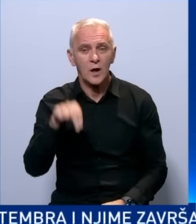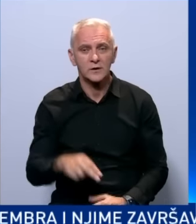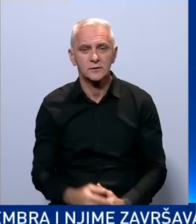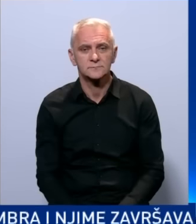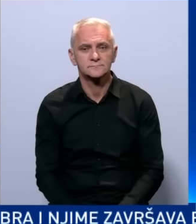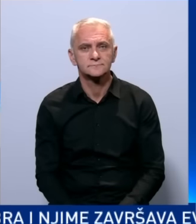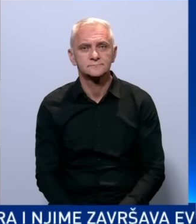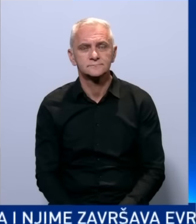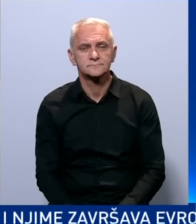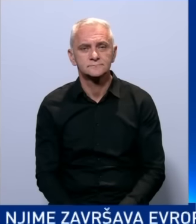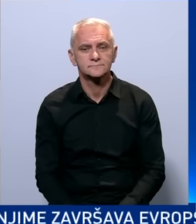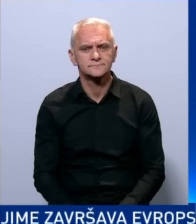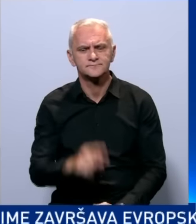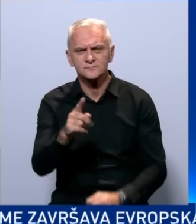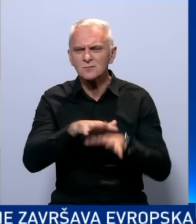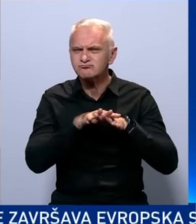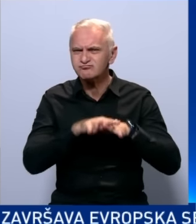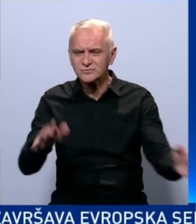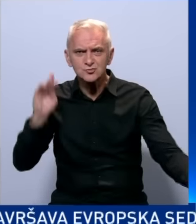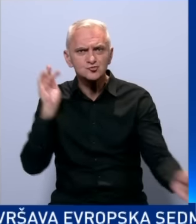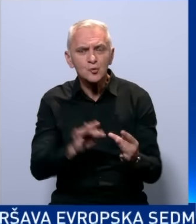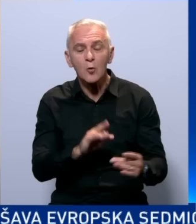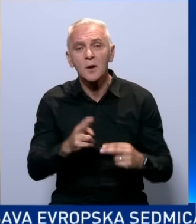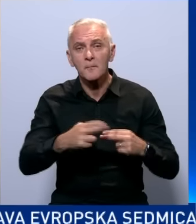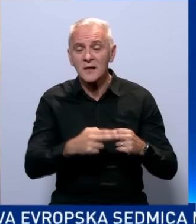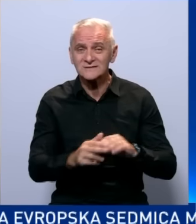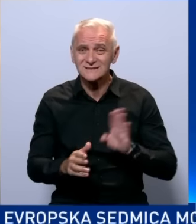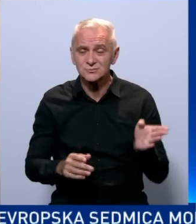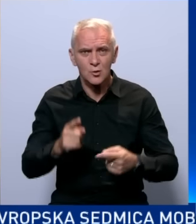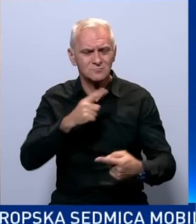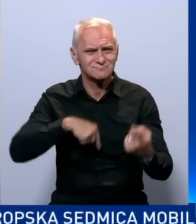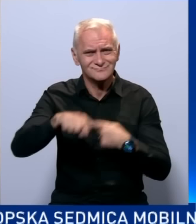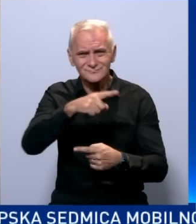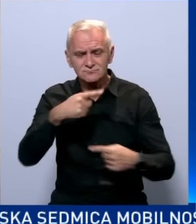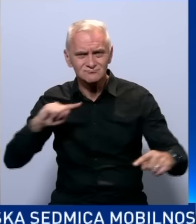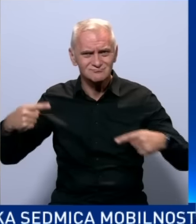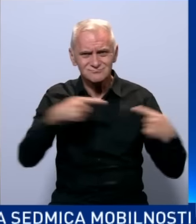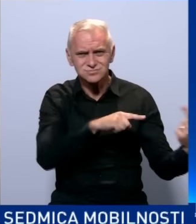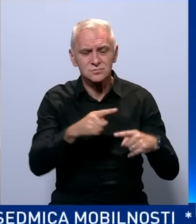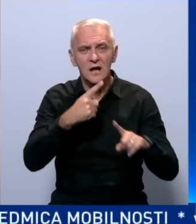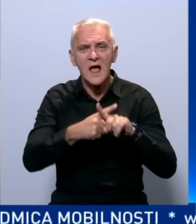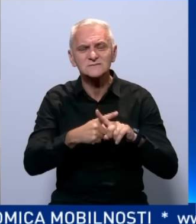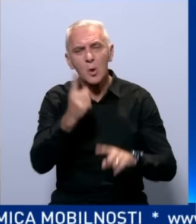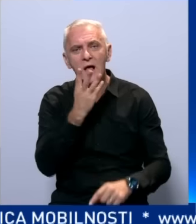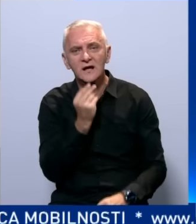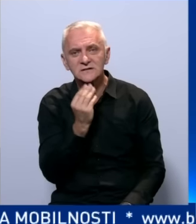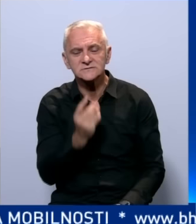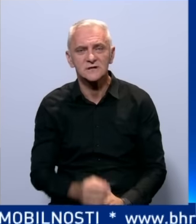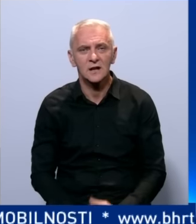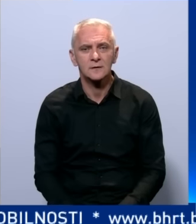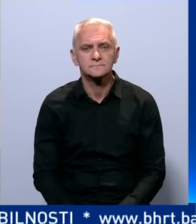narodima. Eskalacija sukoba na Bliskom istoku, razmjena vatre između Izraela i Hezbolaha se ne smiruje.